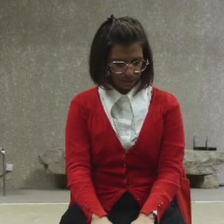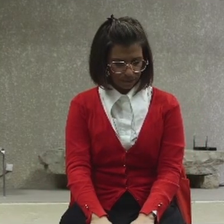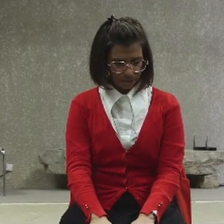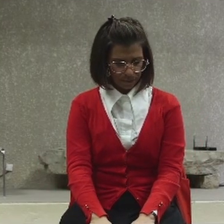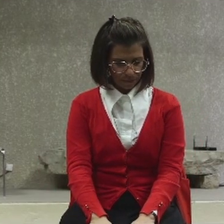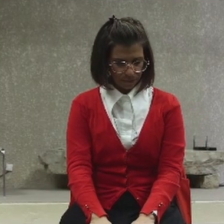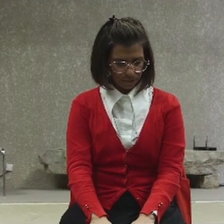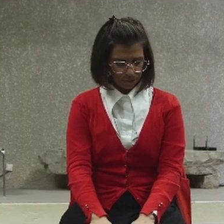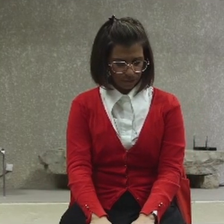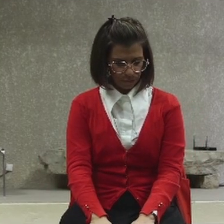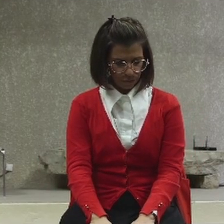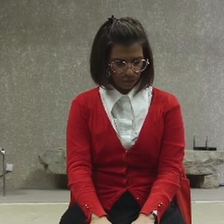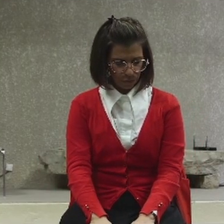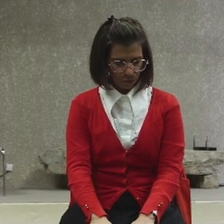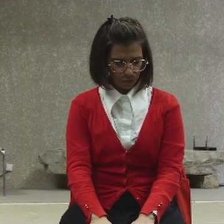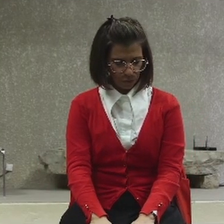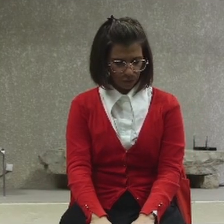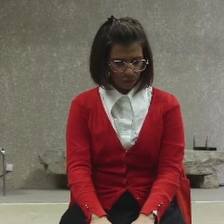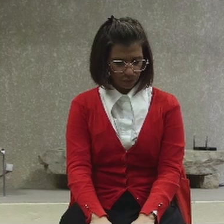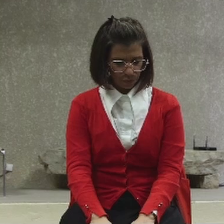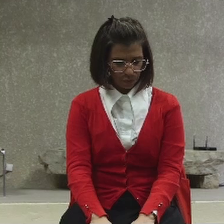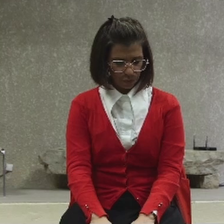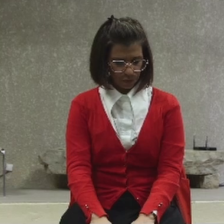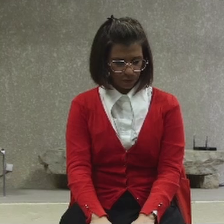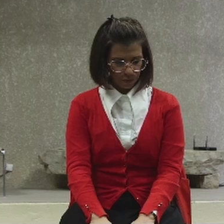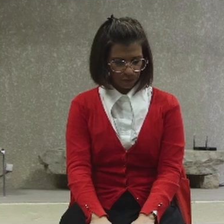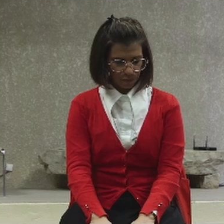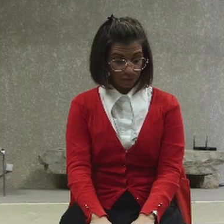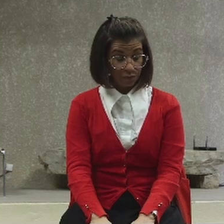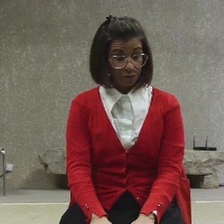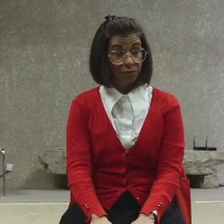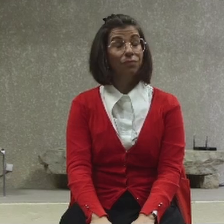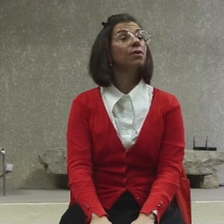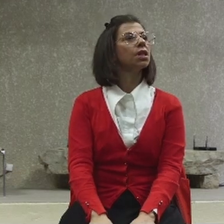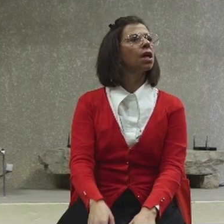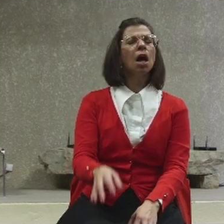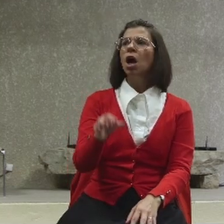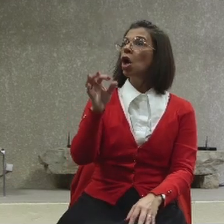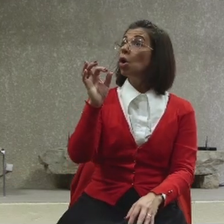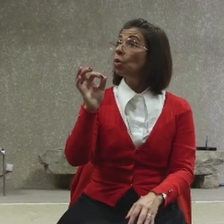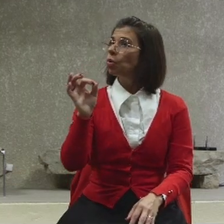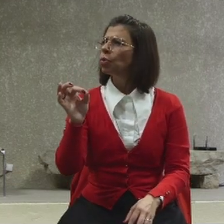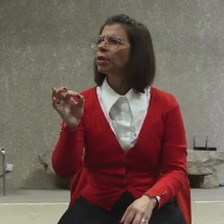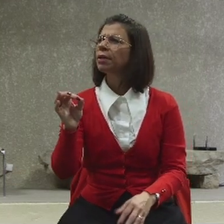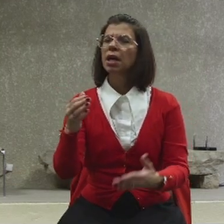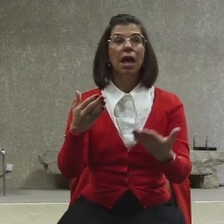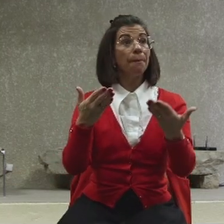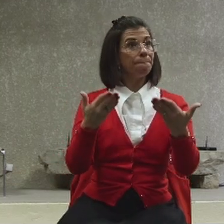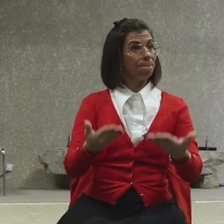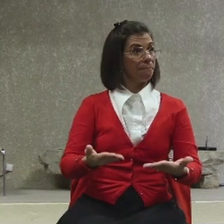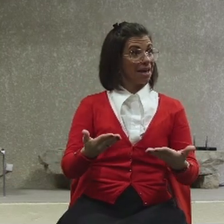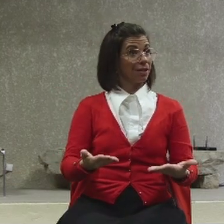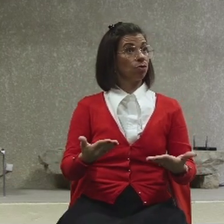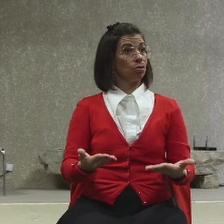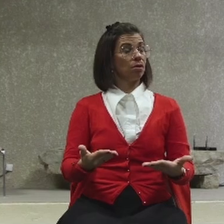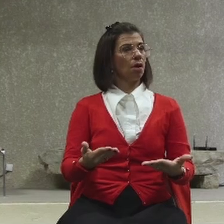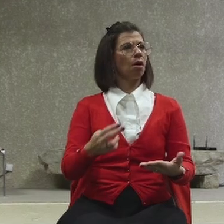synonymes. La Bible nous exhorte à nous revêtir de l'homme nouveau,